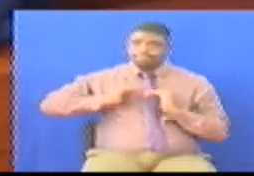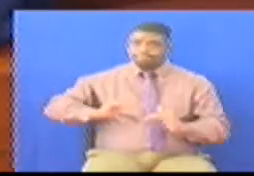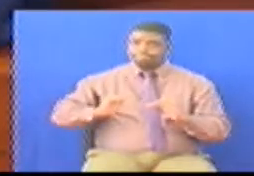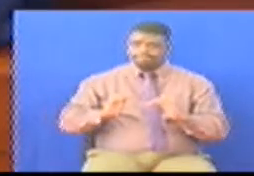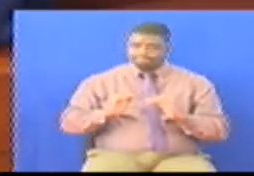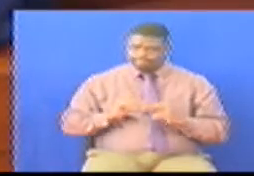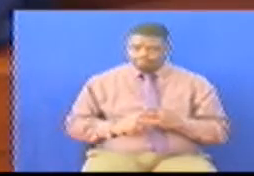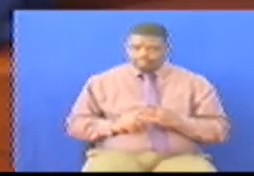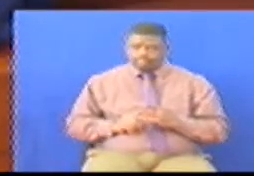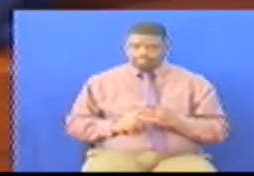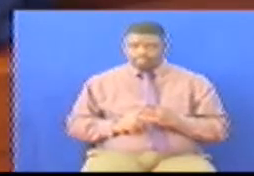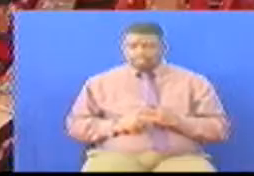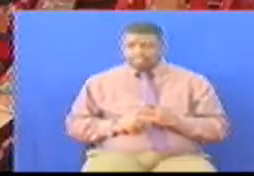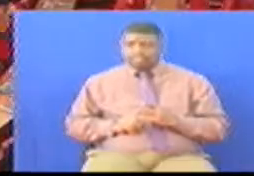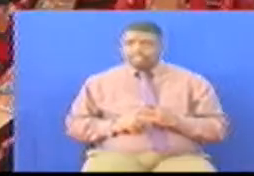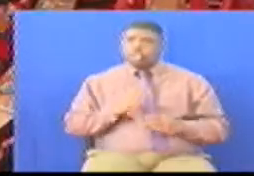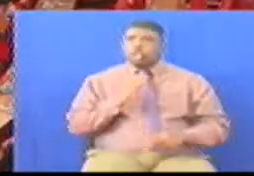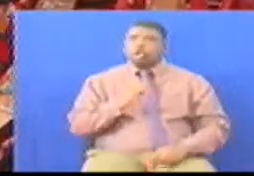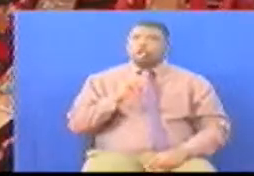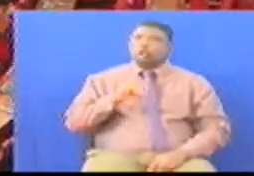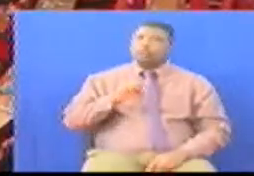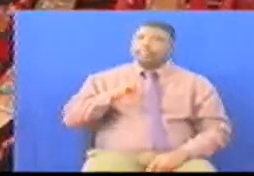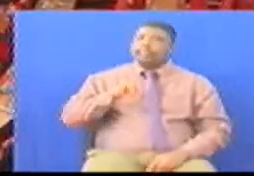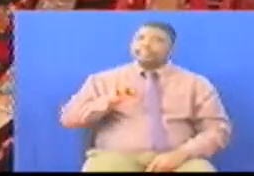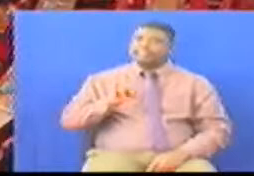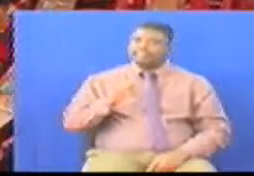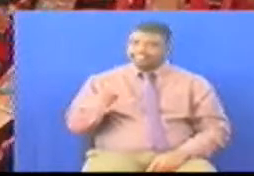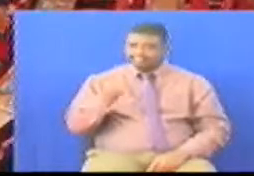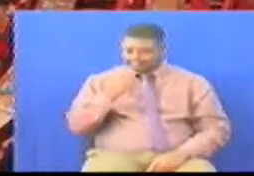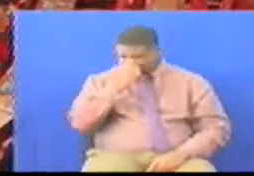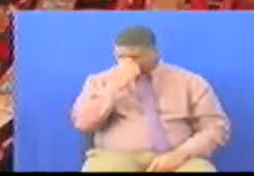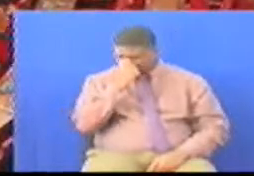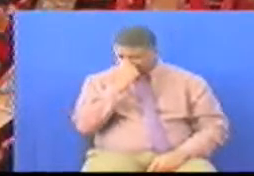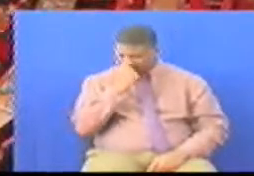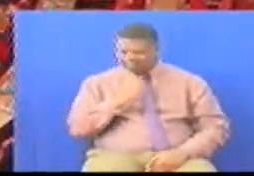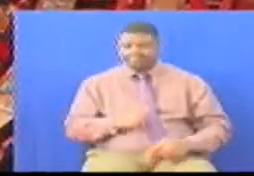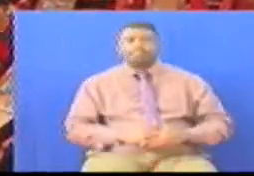Atafuatiwa na mheshimiwa Omar Kigua.